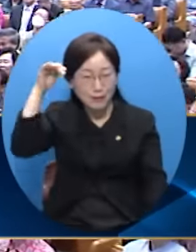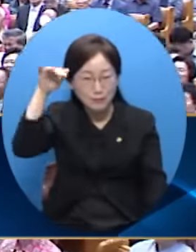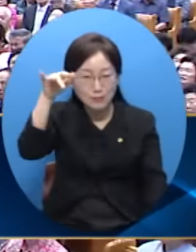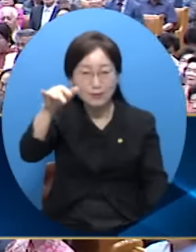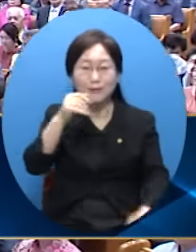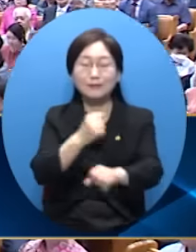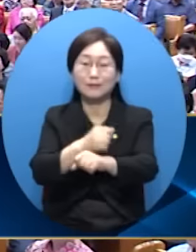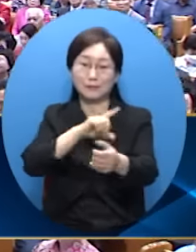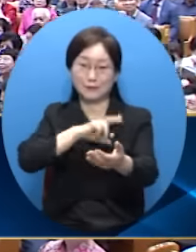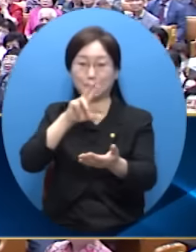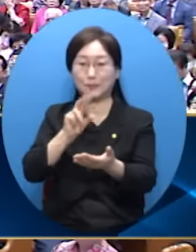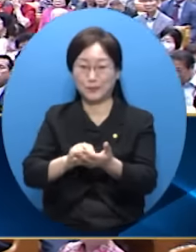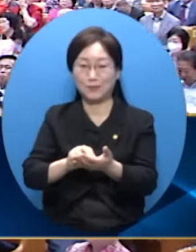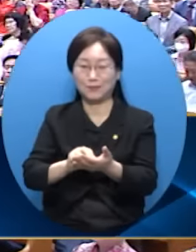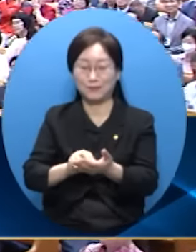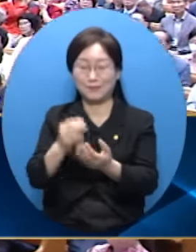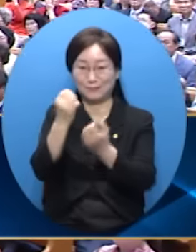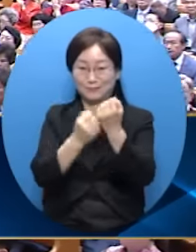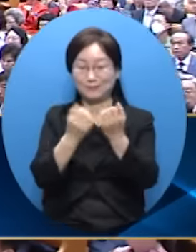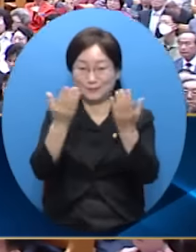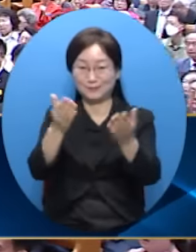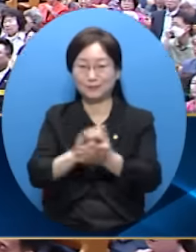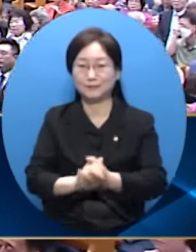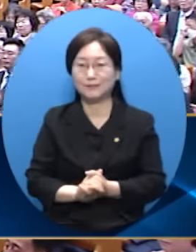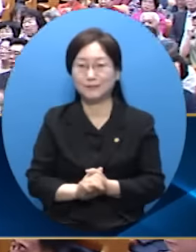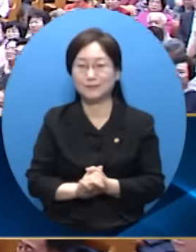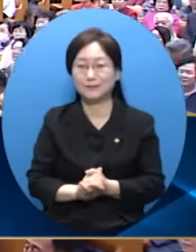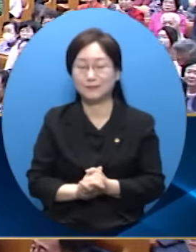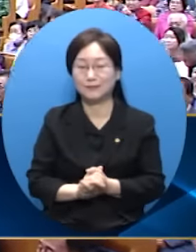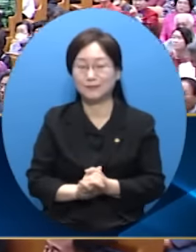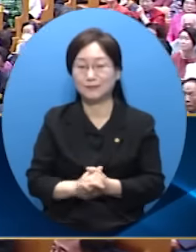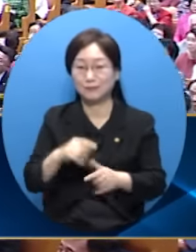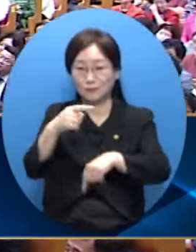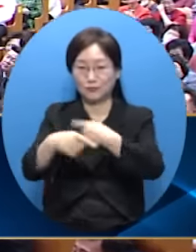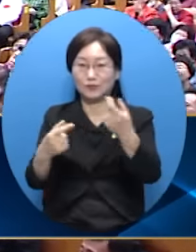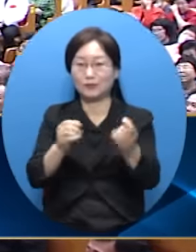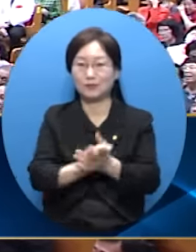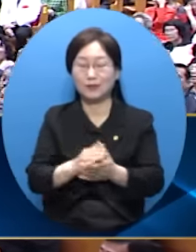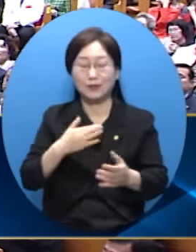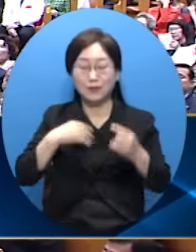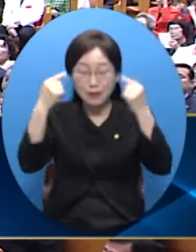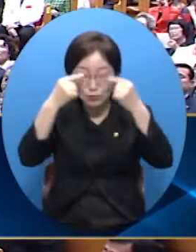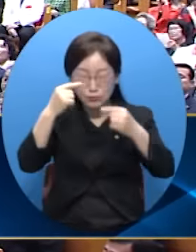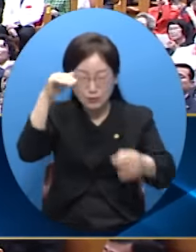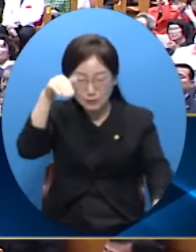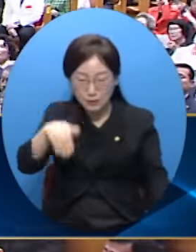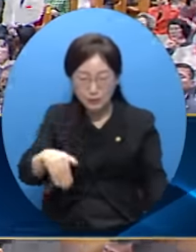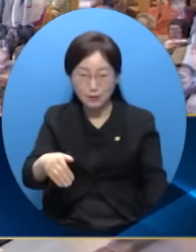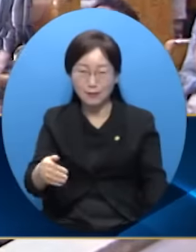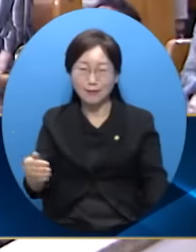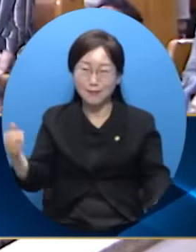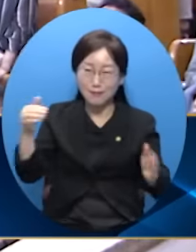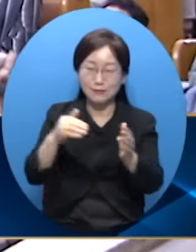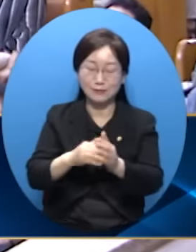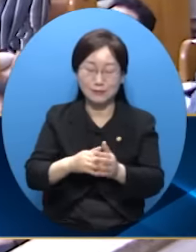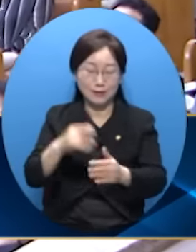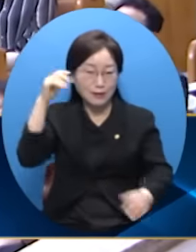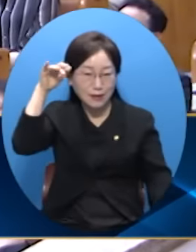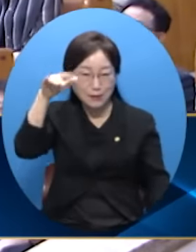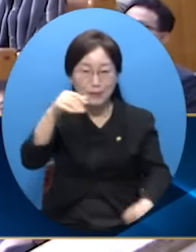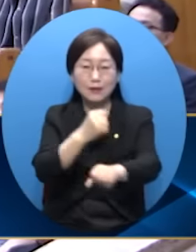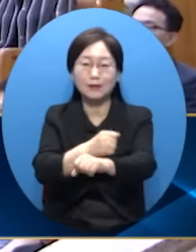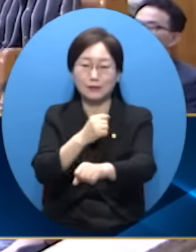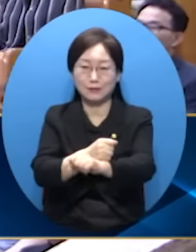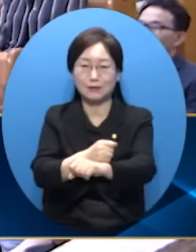이 같은 제목으로 말씀의 은혜를 나누기 원합니다. 제목을 한번 따라해 주시기 바랍니다. 내 눈이 쇠하도록 앙망하나이다.